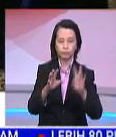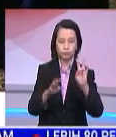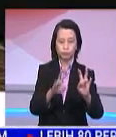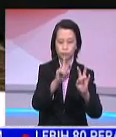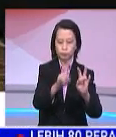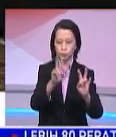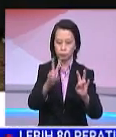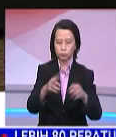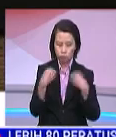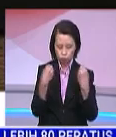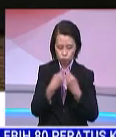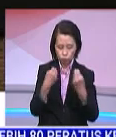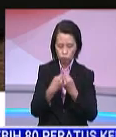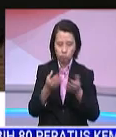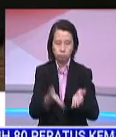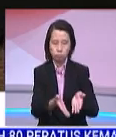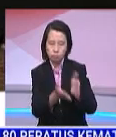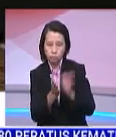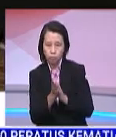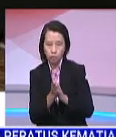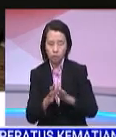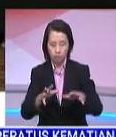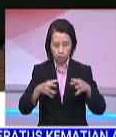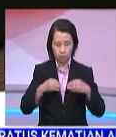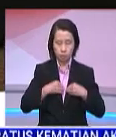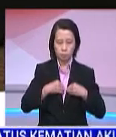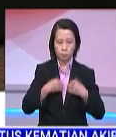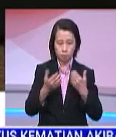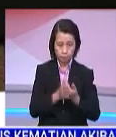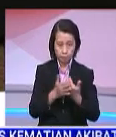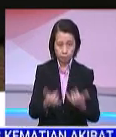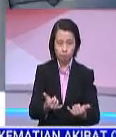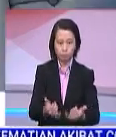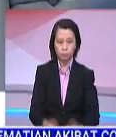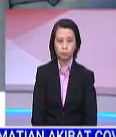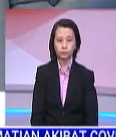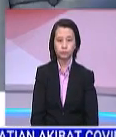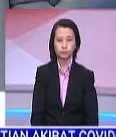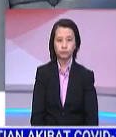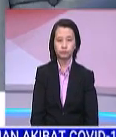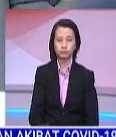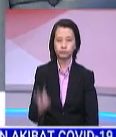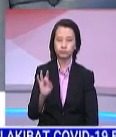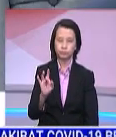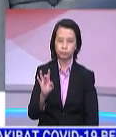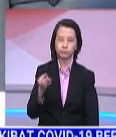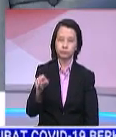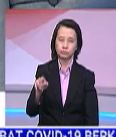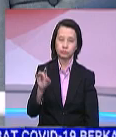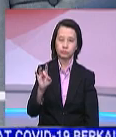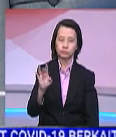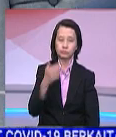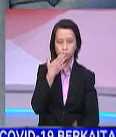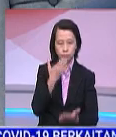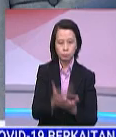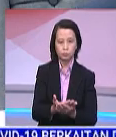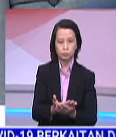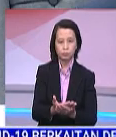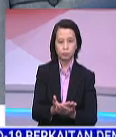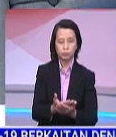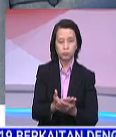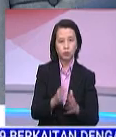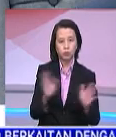712 jumlah permohonan diterima staka ini Ini salah satu kebaikannya